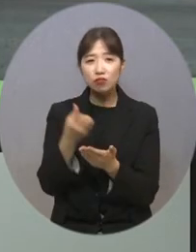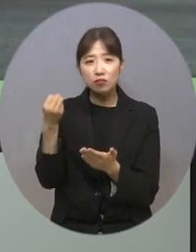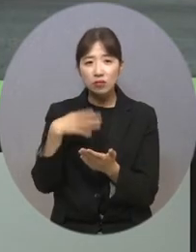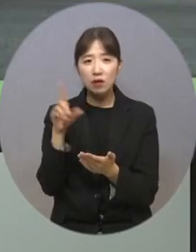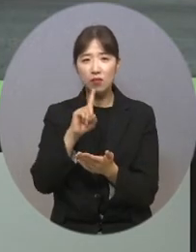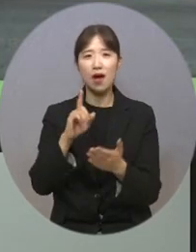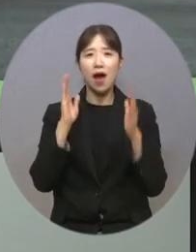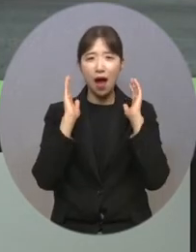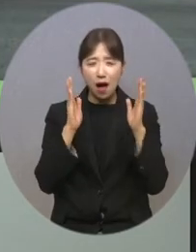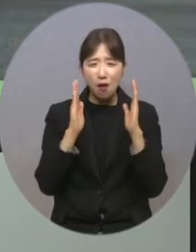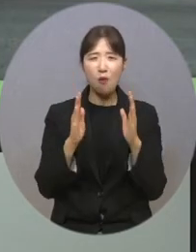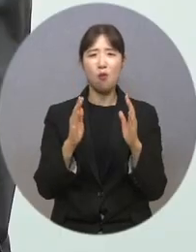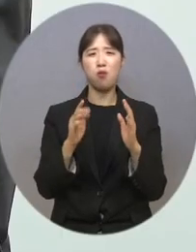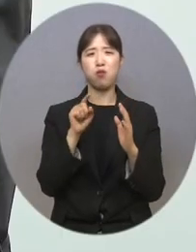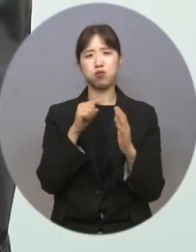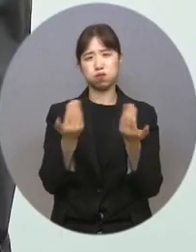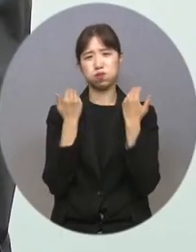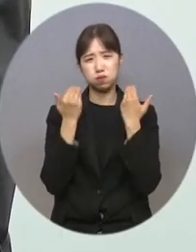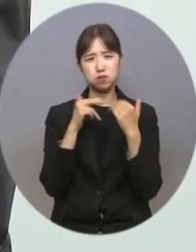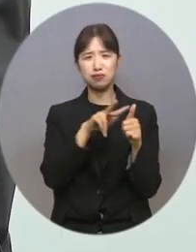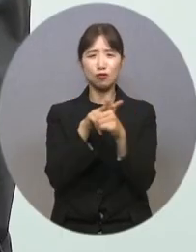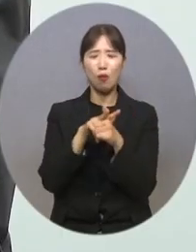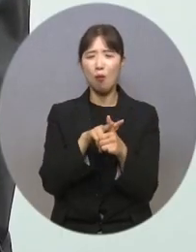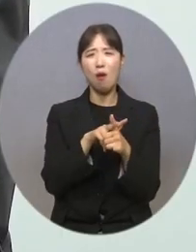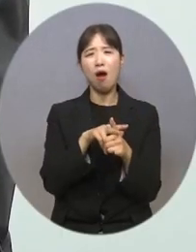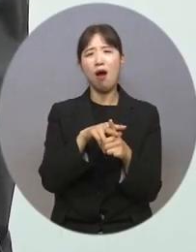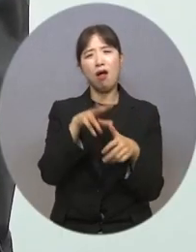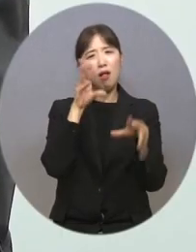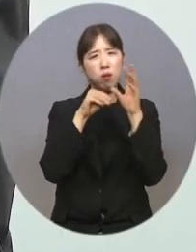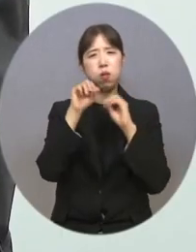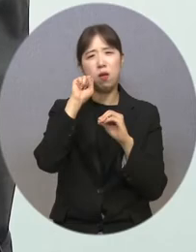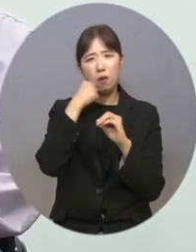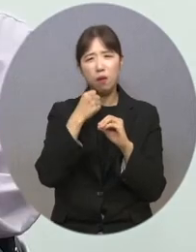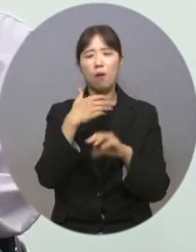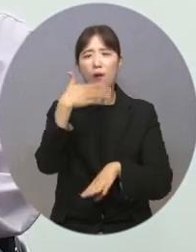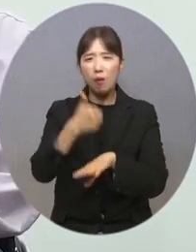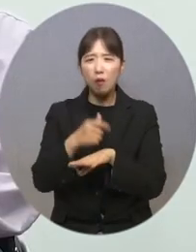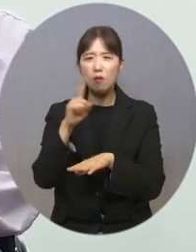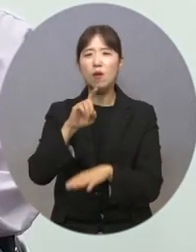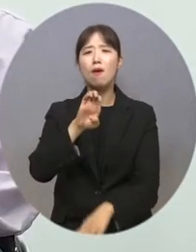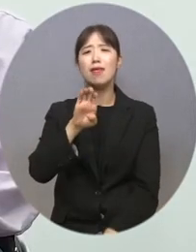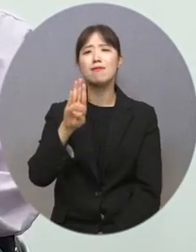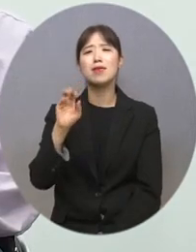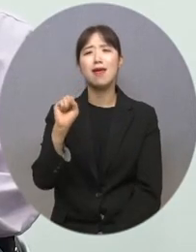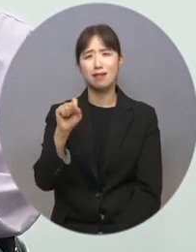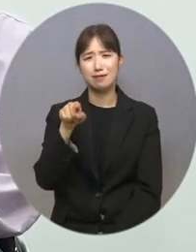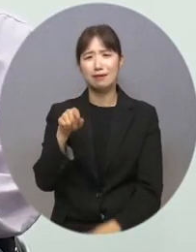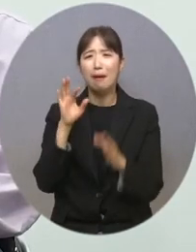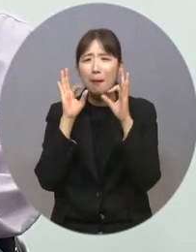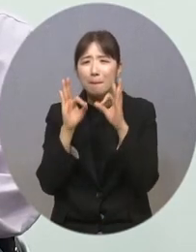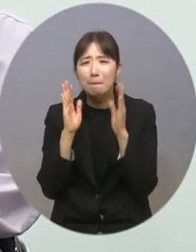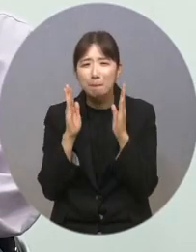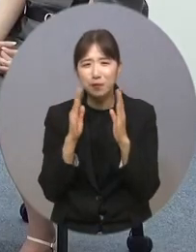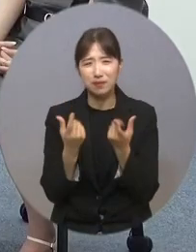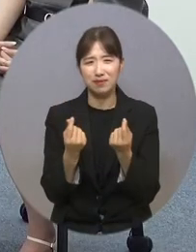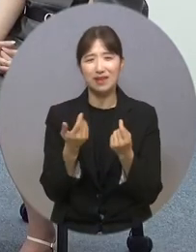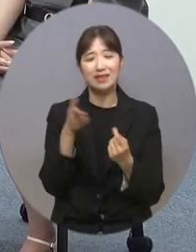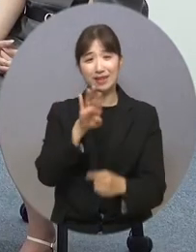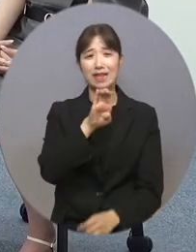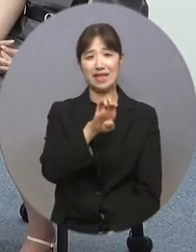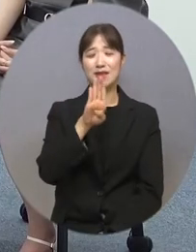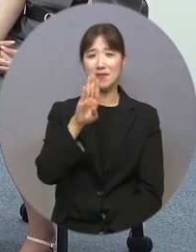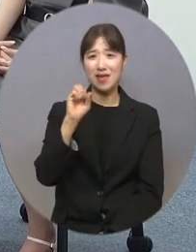공부나 이런거는 정보다 이렇게 따라 하기 어려우니 ebs 로 공부하셔야 따고 합니다 사실은 ebs 디오 온라인